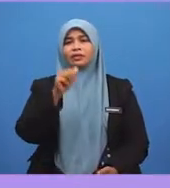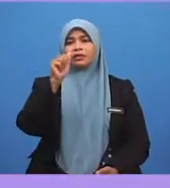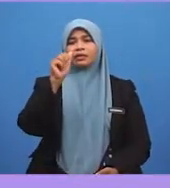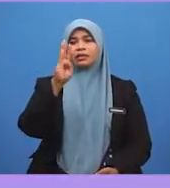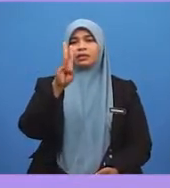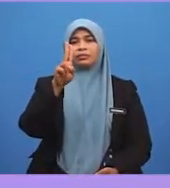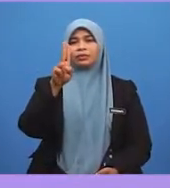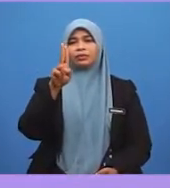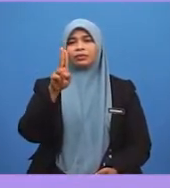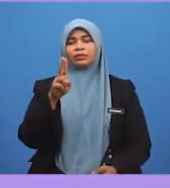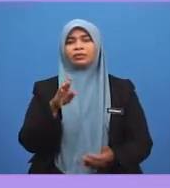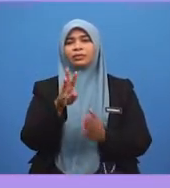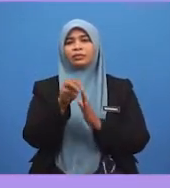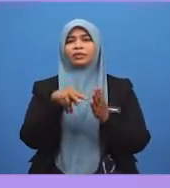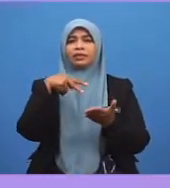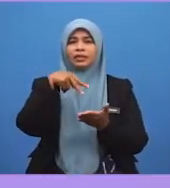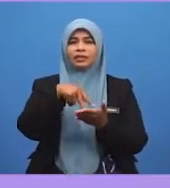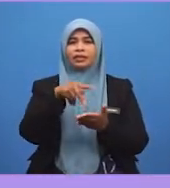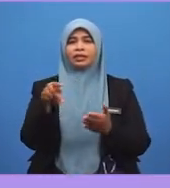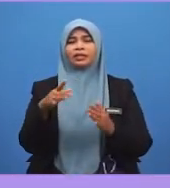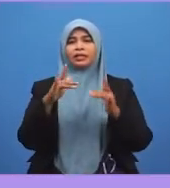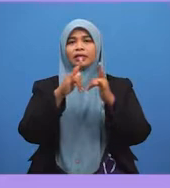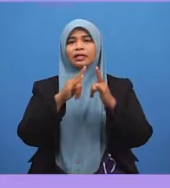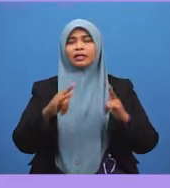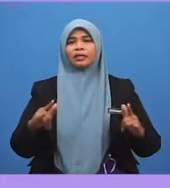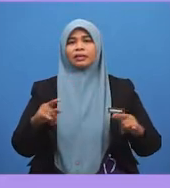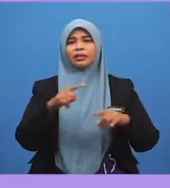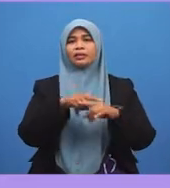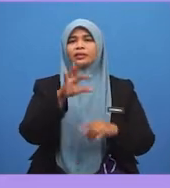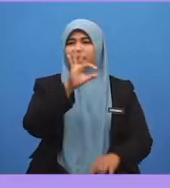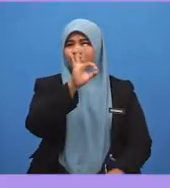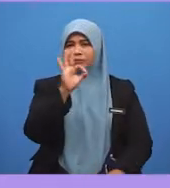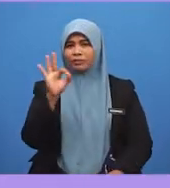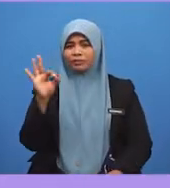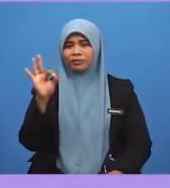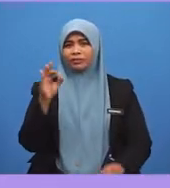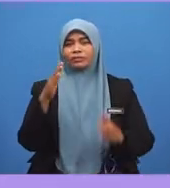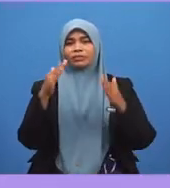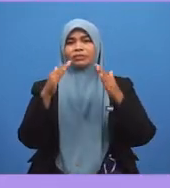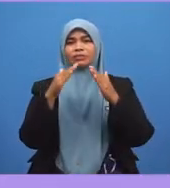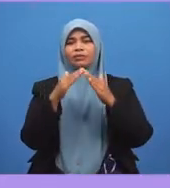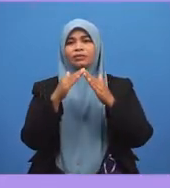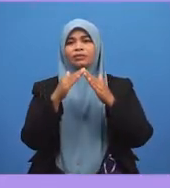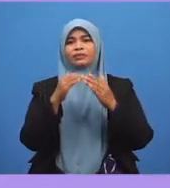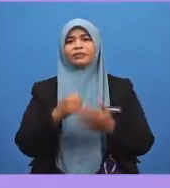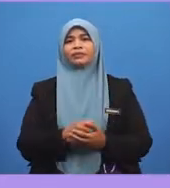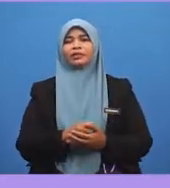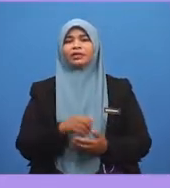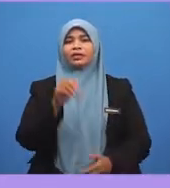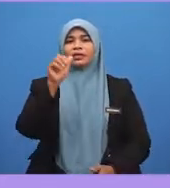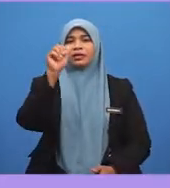Abu mendirikan kemah di ruang jawapan rumah.